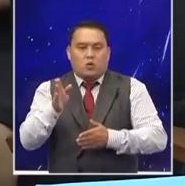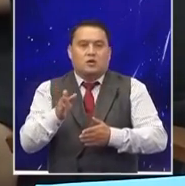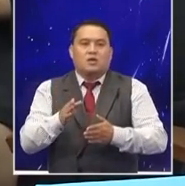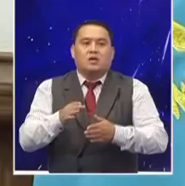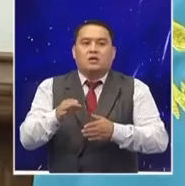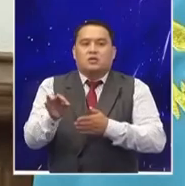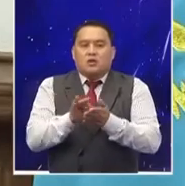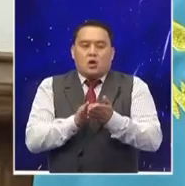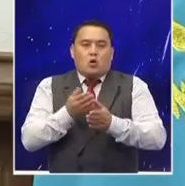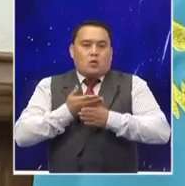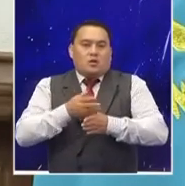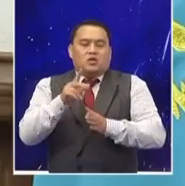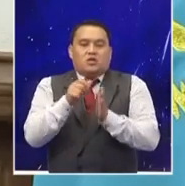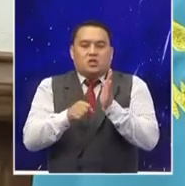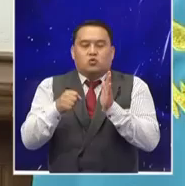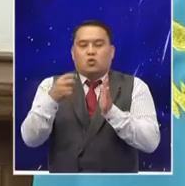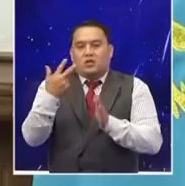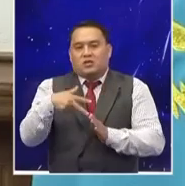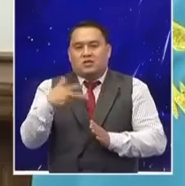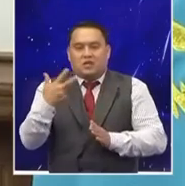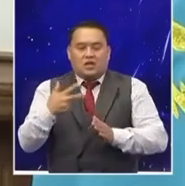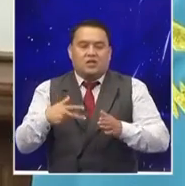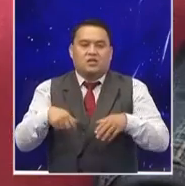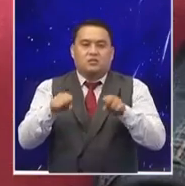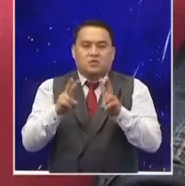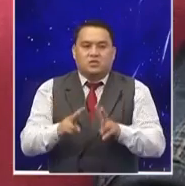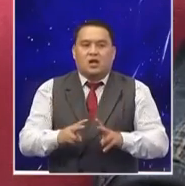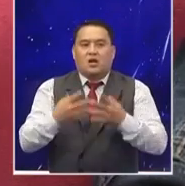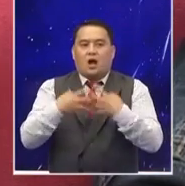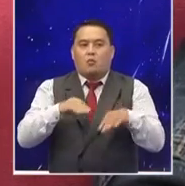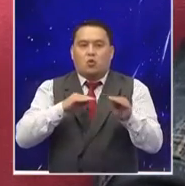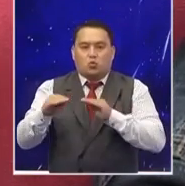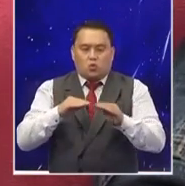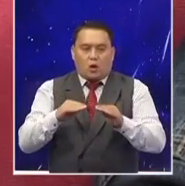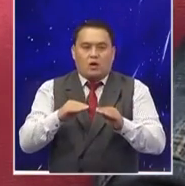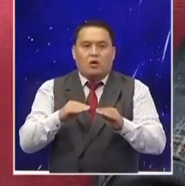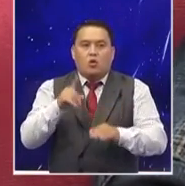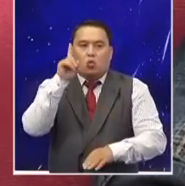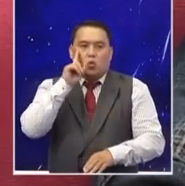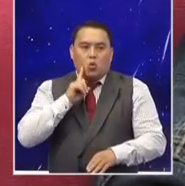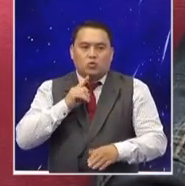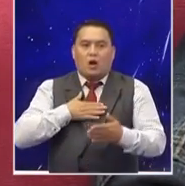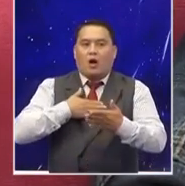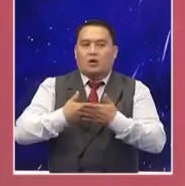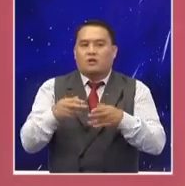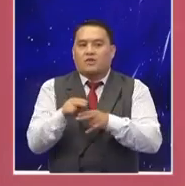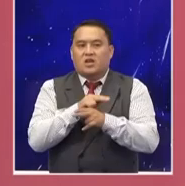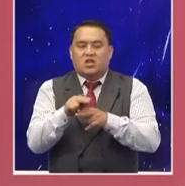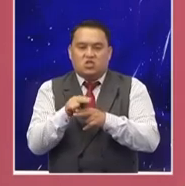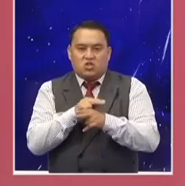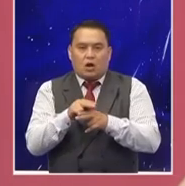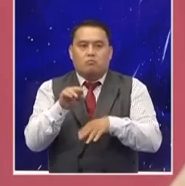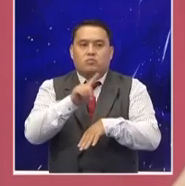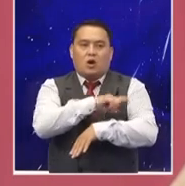пациентам имеются 634 концентратора еще 310 в пути для удобства и повышения оперативности в лечении пациентов